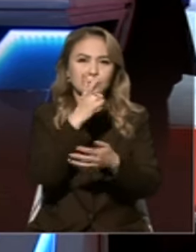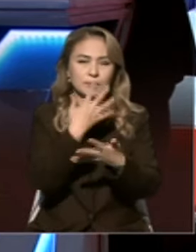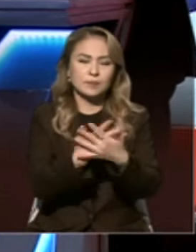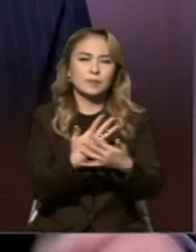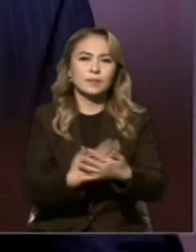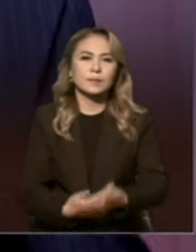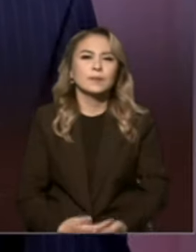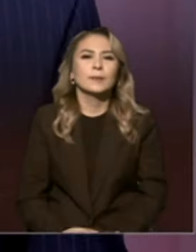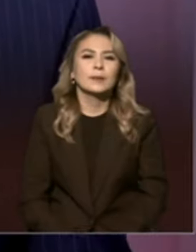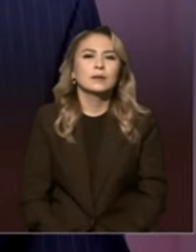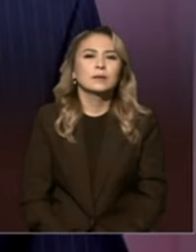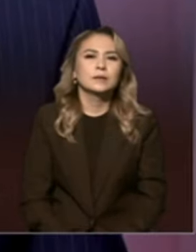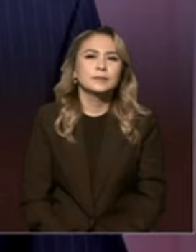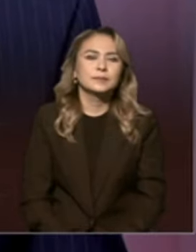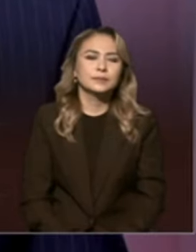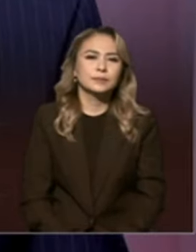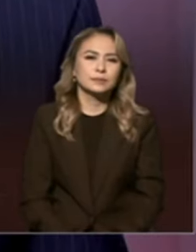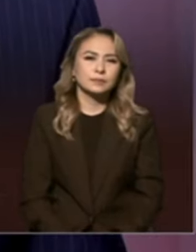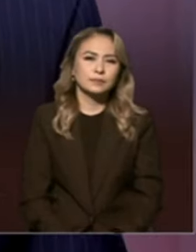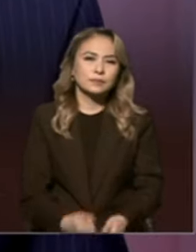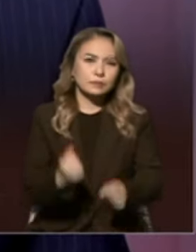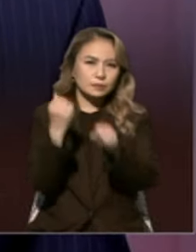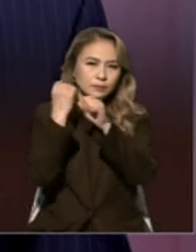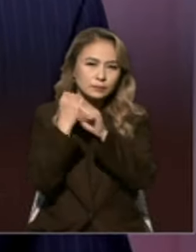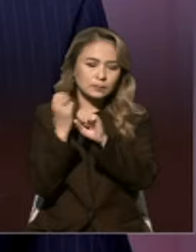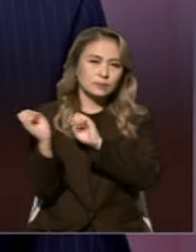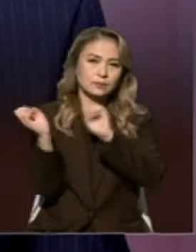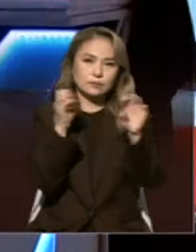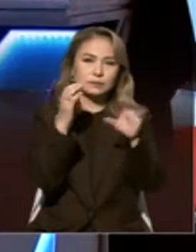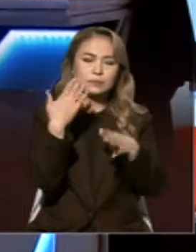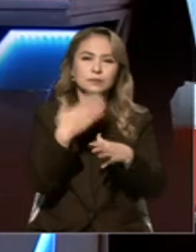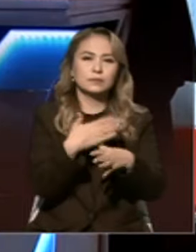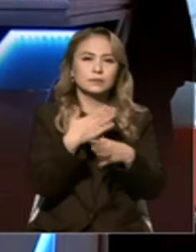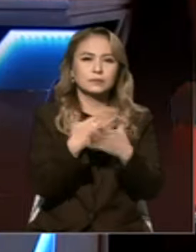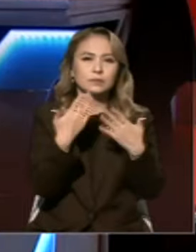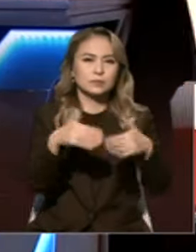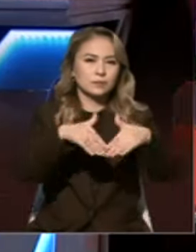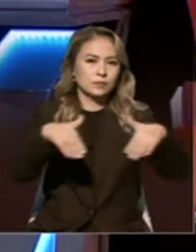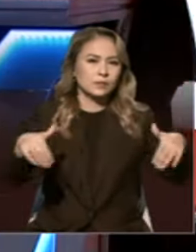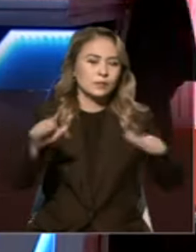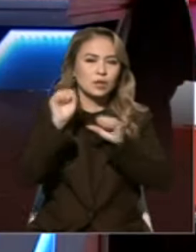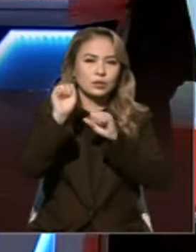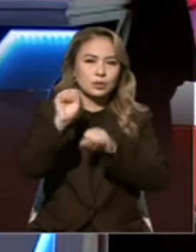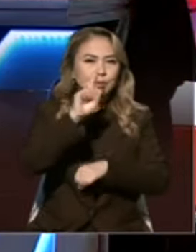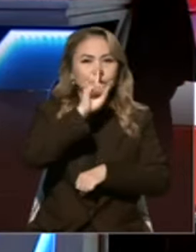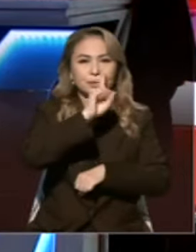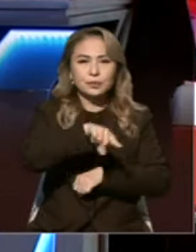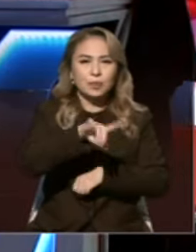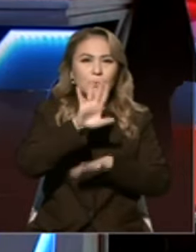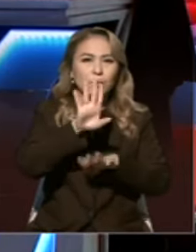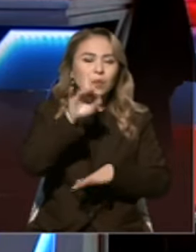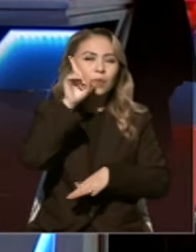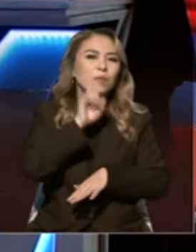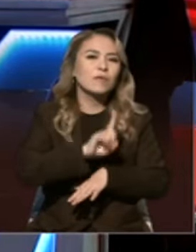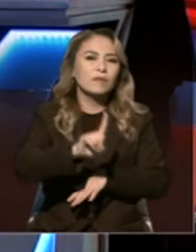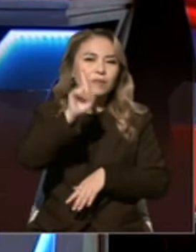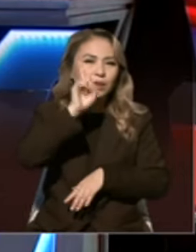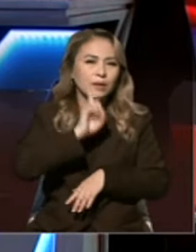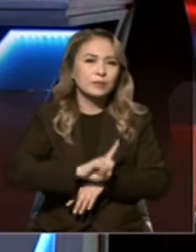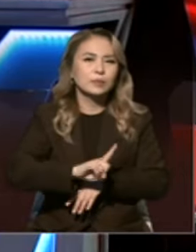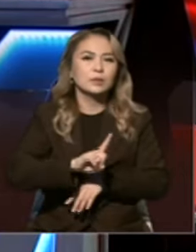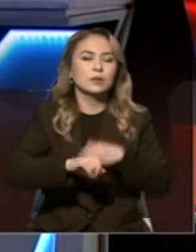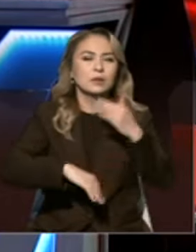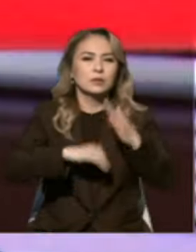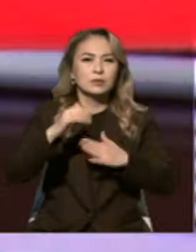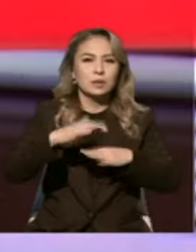Ал енді ана жаңағы мысалға қаппен апарып, мысалға жаңа көтеріп отырмыз ғой. Олар қорғамайды. Мысалға біз сол себепті мына әлемдік тәжірибе бар,